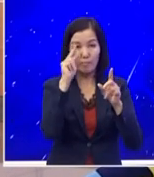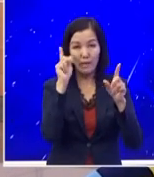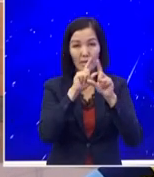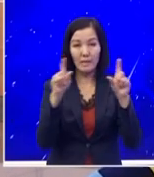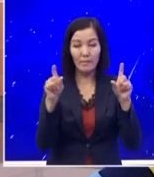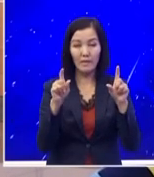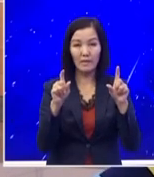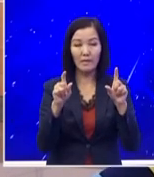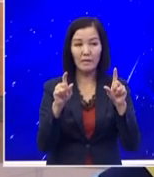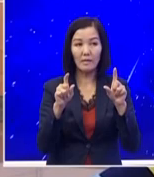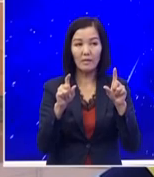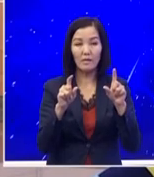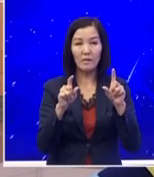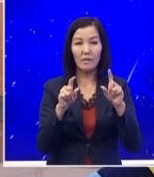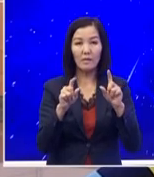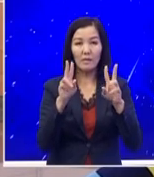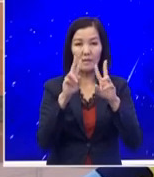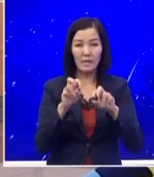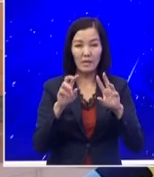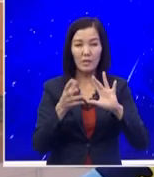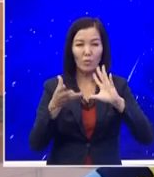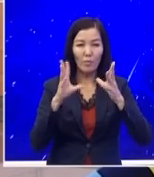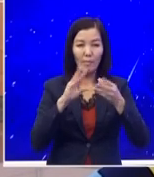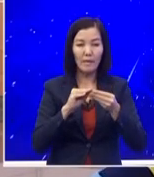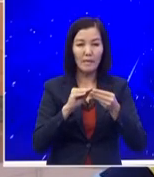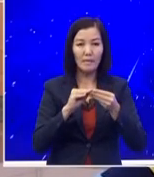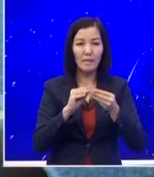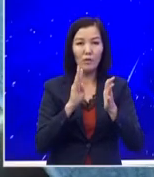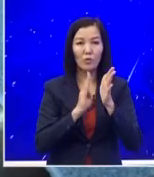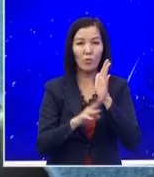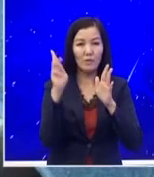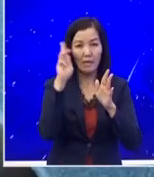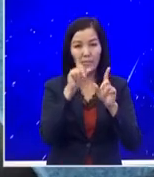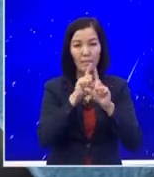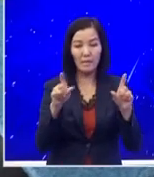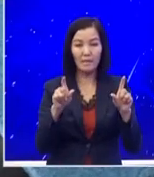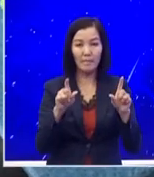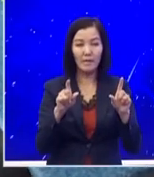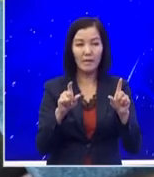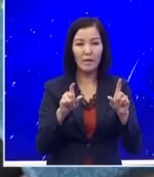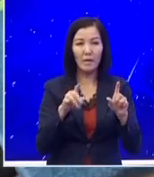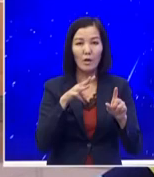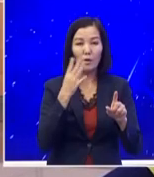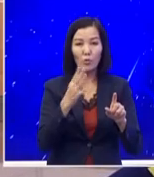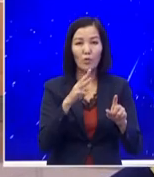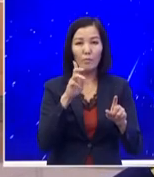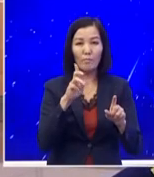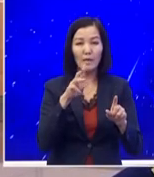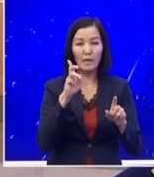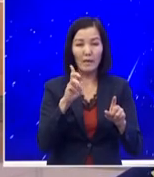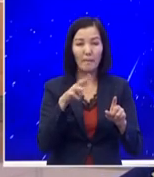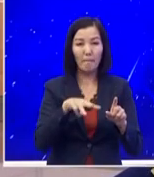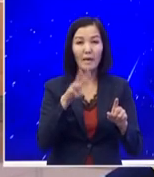жаңағы мониторинг жүргізу барысында 90 мектебін 4 мегабиттен 8 мегабитке